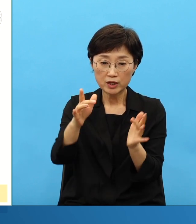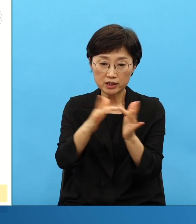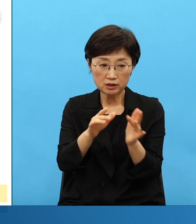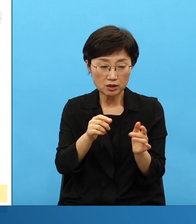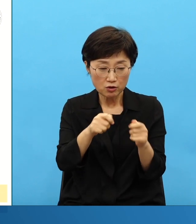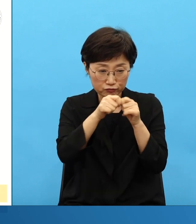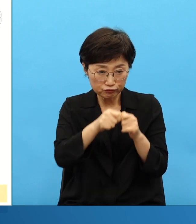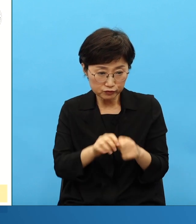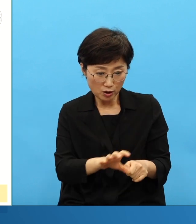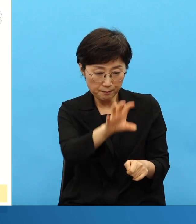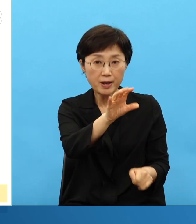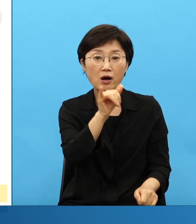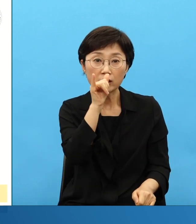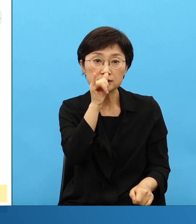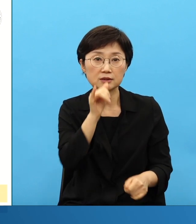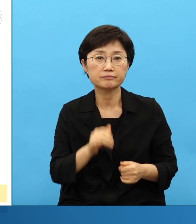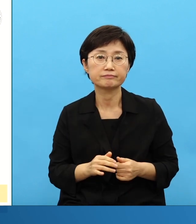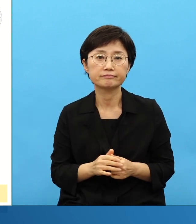주시면 감사드리겠습니다.